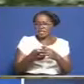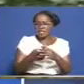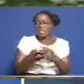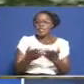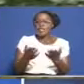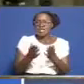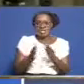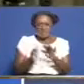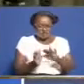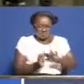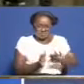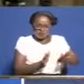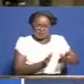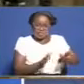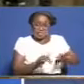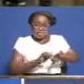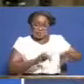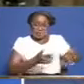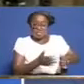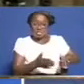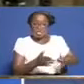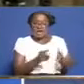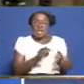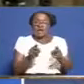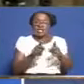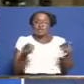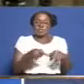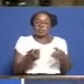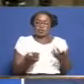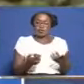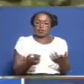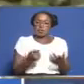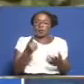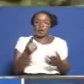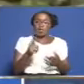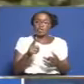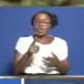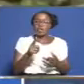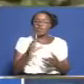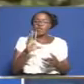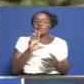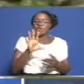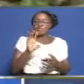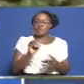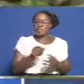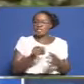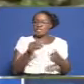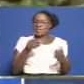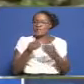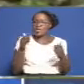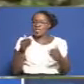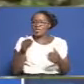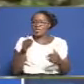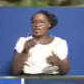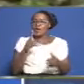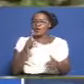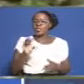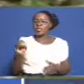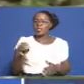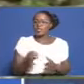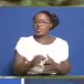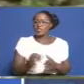iliyosalia karibu na nyumba hiyo iliyojengwa kwenye ploti ya futi 150. Kuingia mambo ya kazi, nikaona wenye wanafanya hii kazi